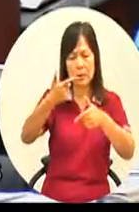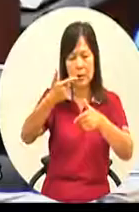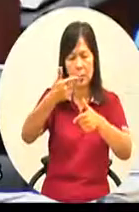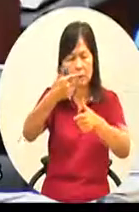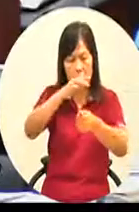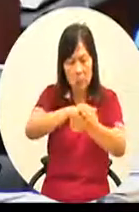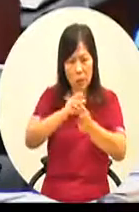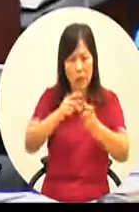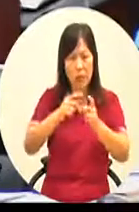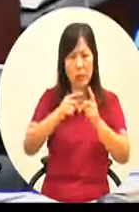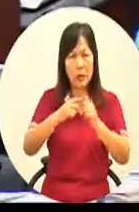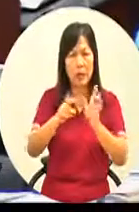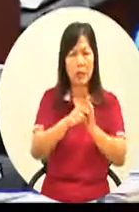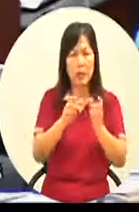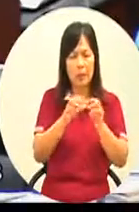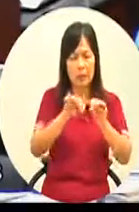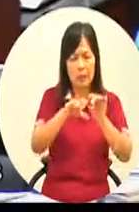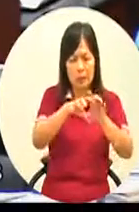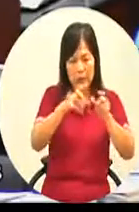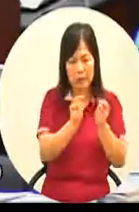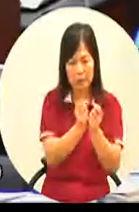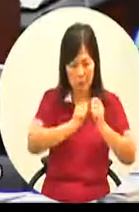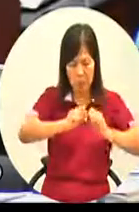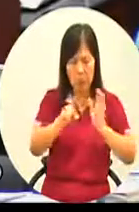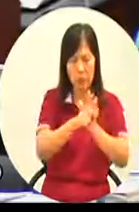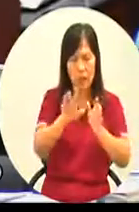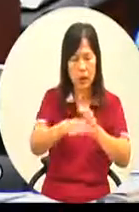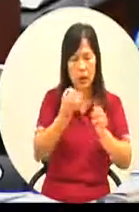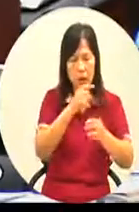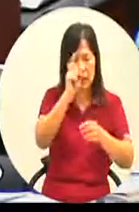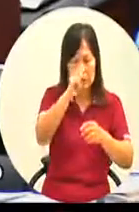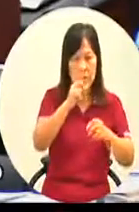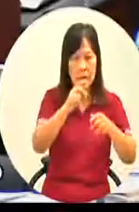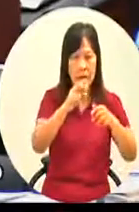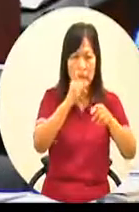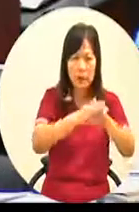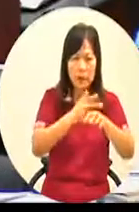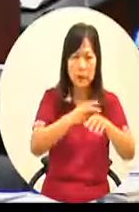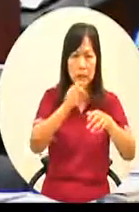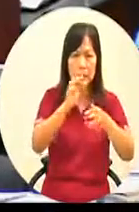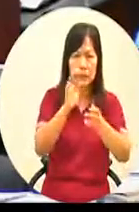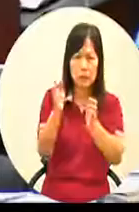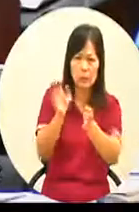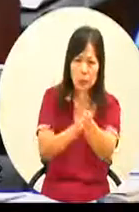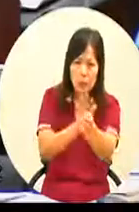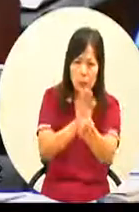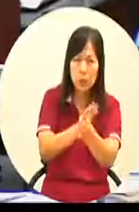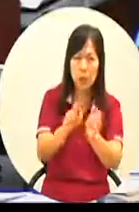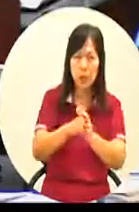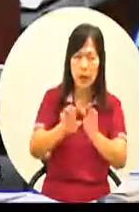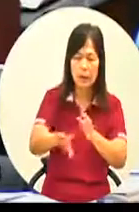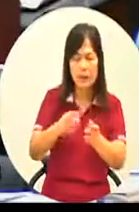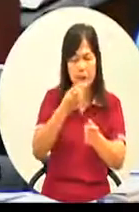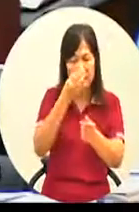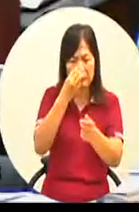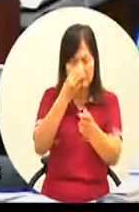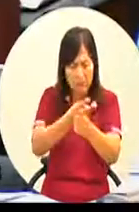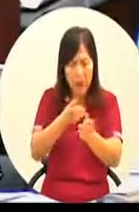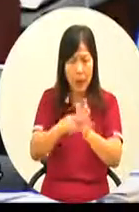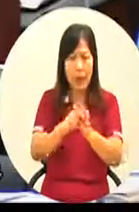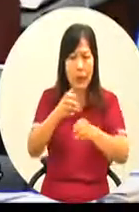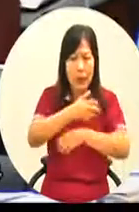宽，一个机组尔，无技术，还有七道灾害啦，庄